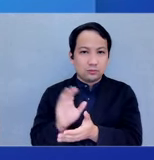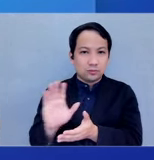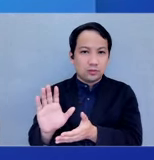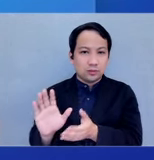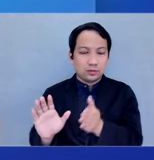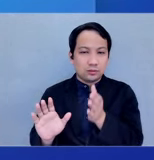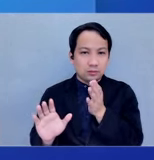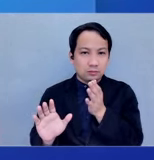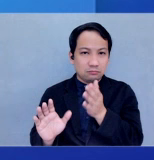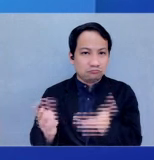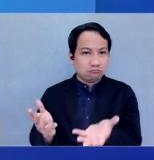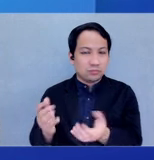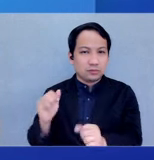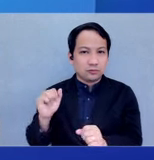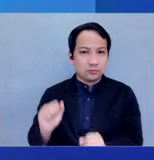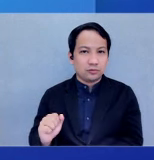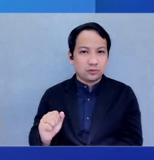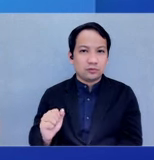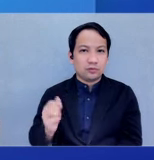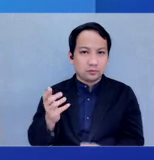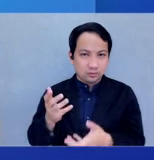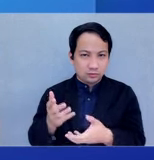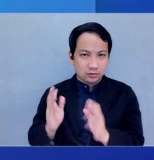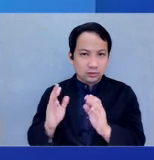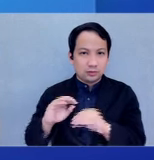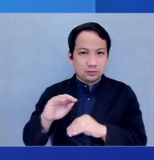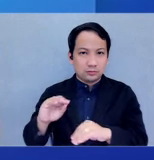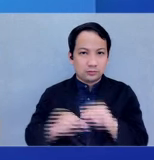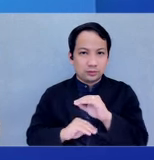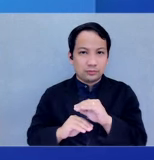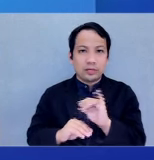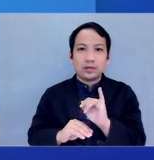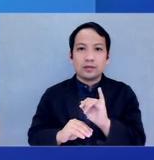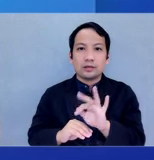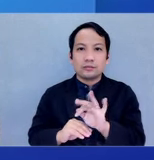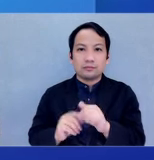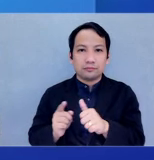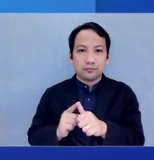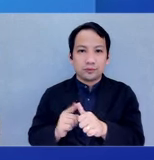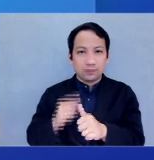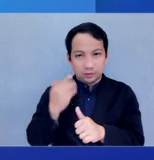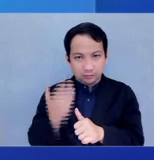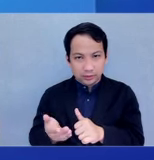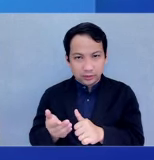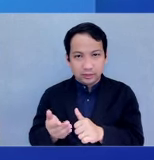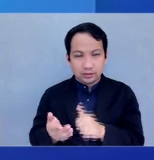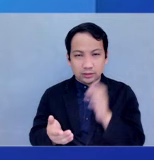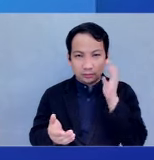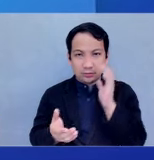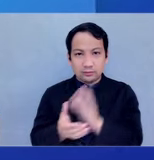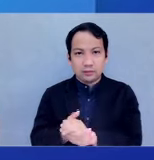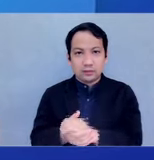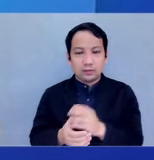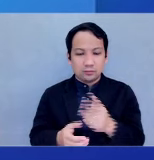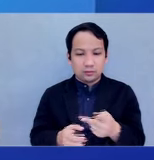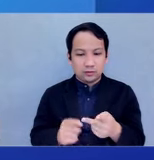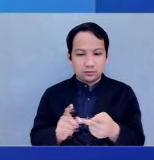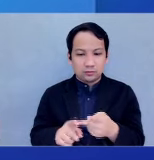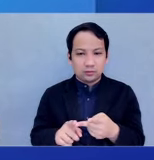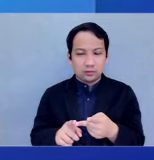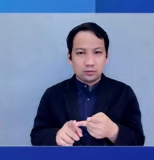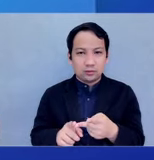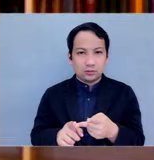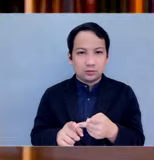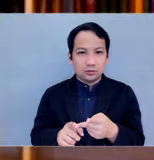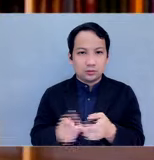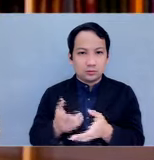asawa, maaari niya lamang itong mapalitan kung, una, patay na ang kanyang asawa, o pangalawa, napawalang visa na